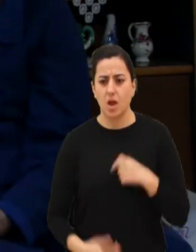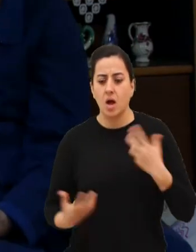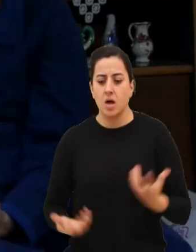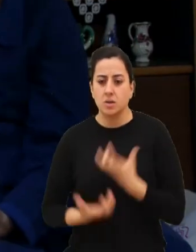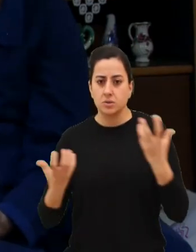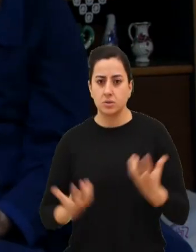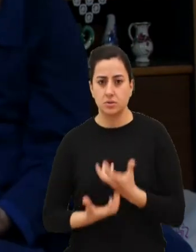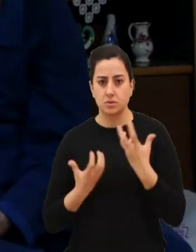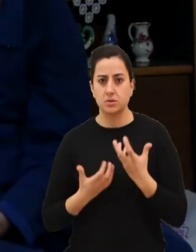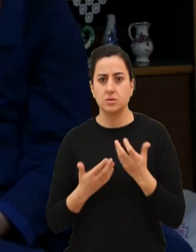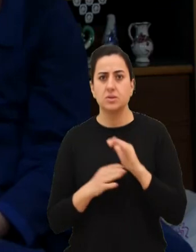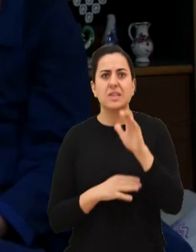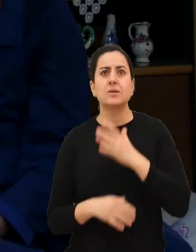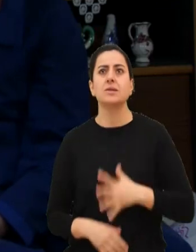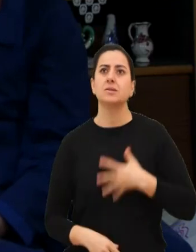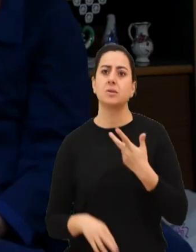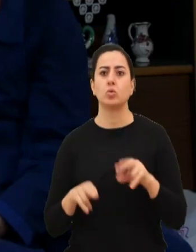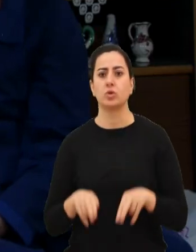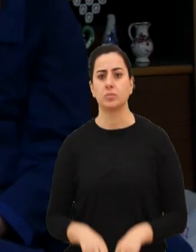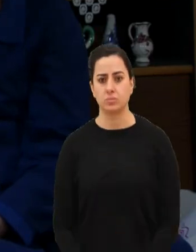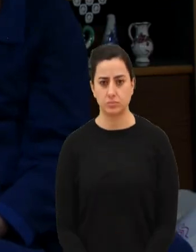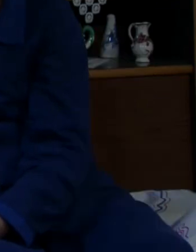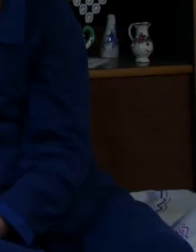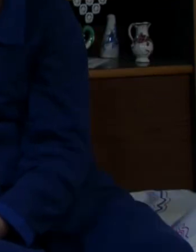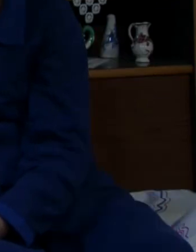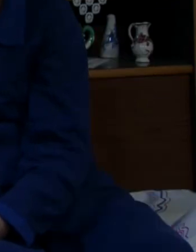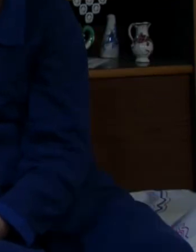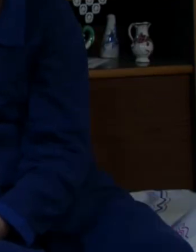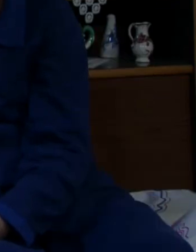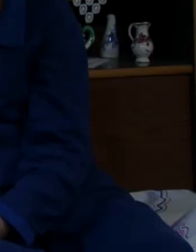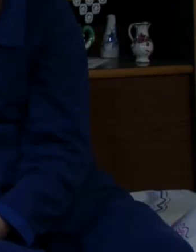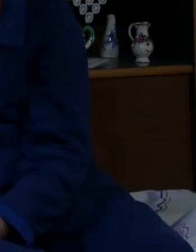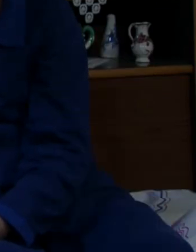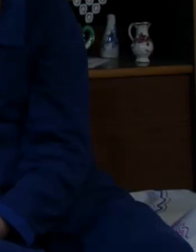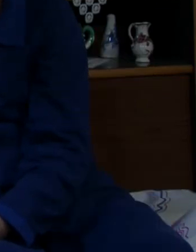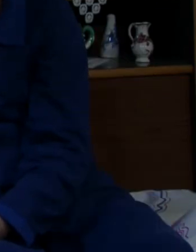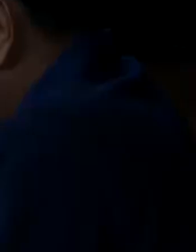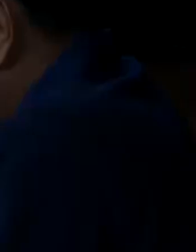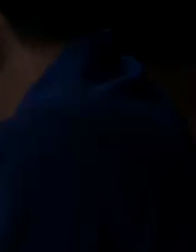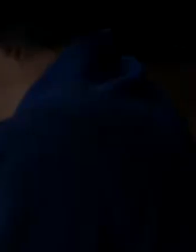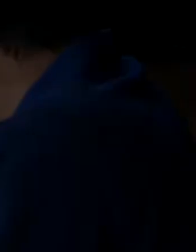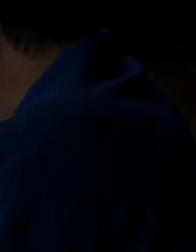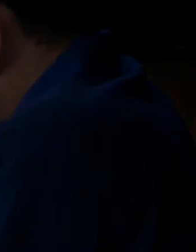Ateşler basıyor her yanım. Yaşamak istemiyorum. Gülten kıvama gelmeye başlamış. İlk defa yüzüne baktı.